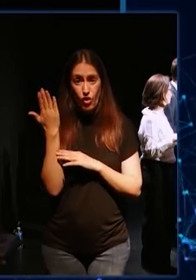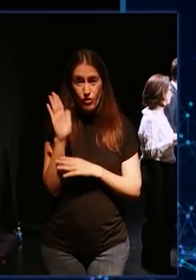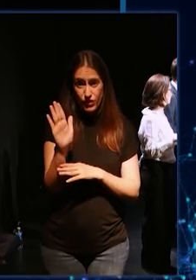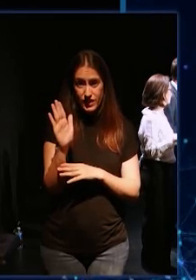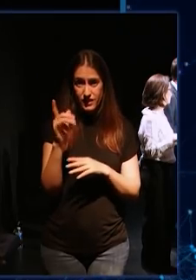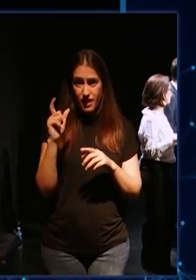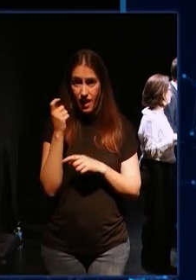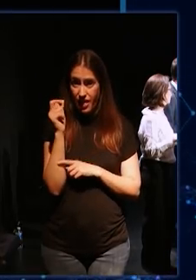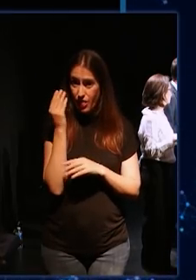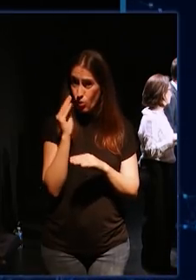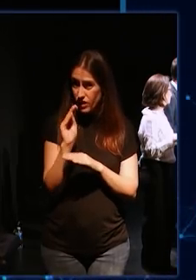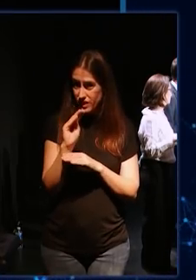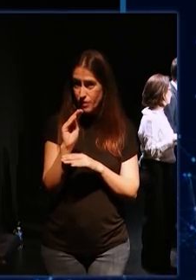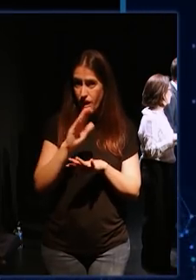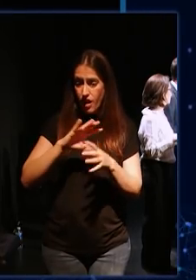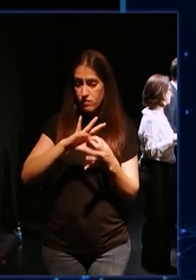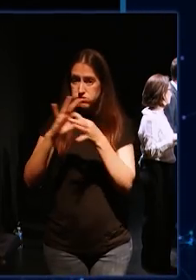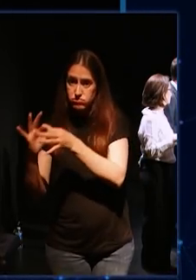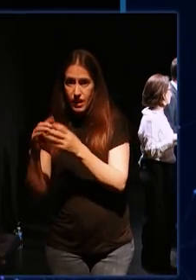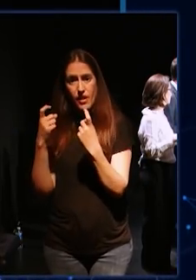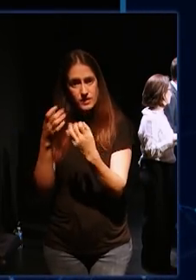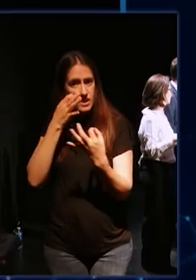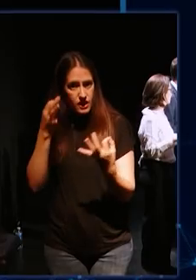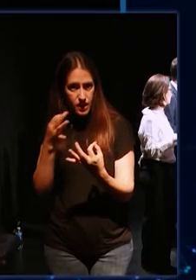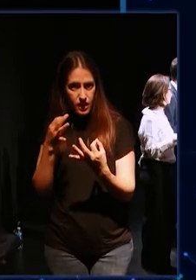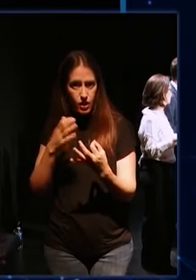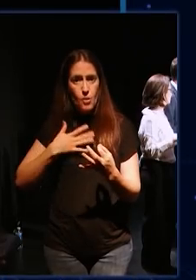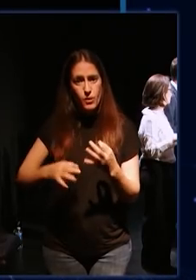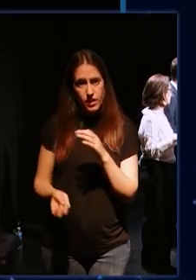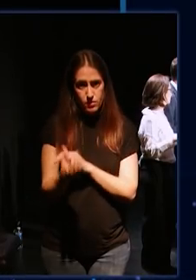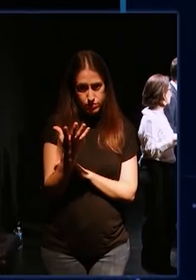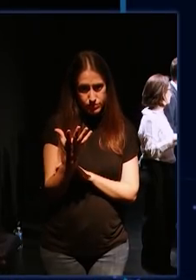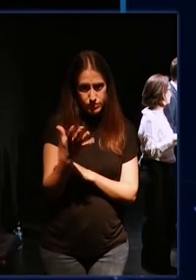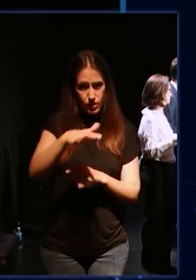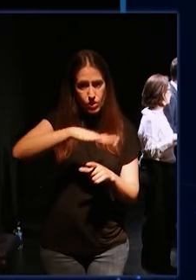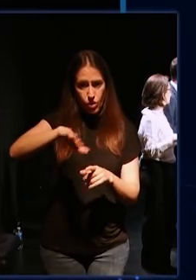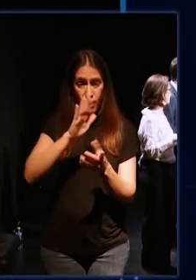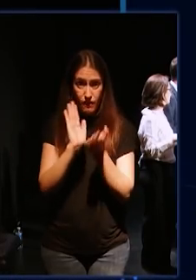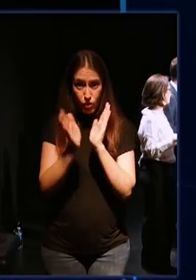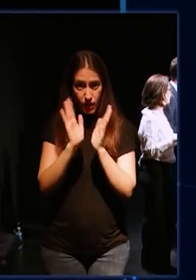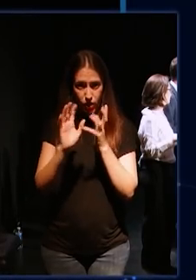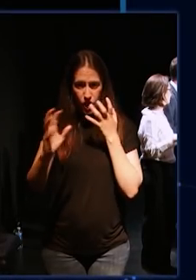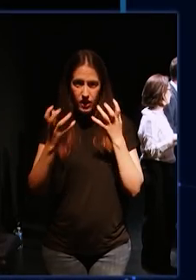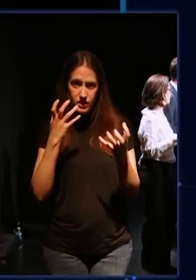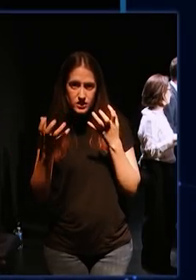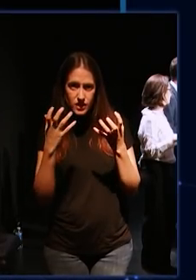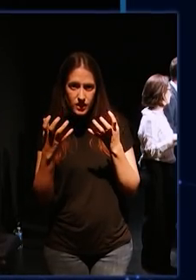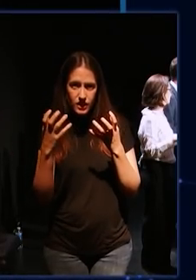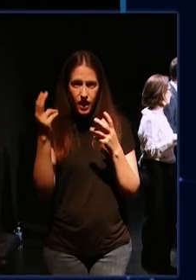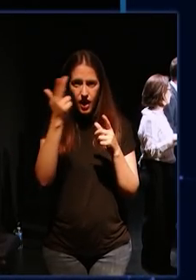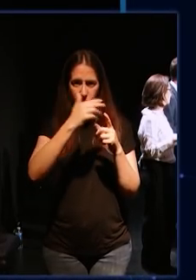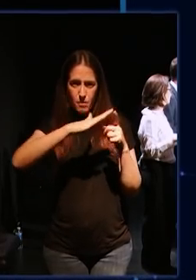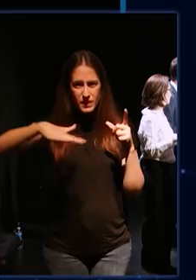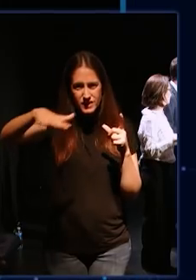s'ha dit, però aquí hi ha un sector, se podria crear un verdadero clúster de formació artística, paisajística